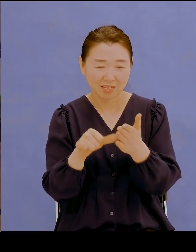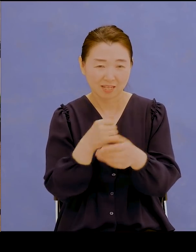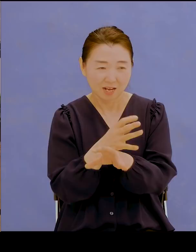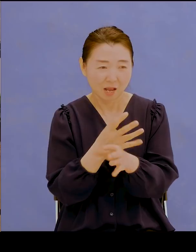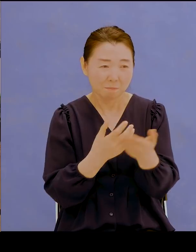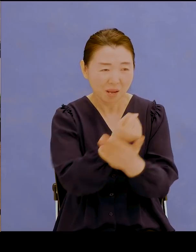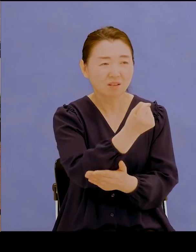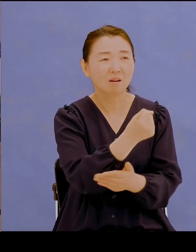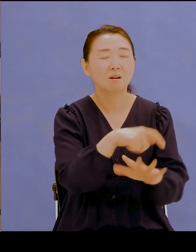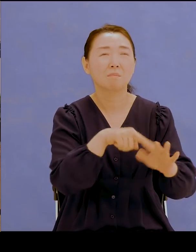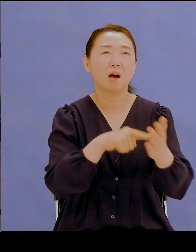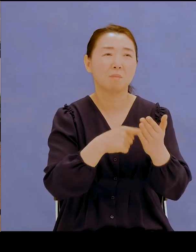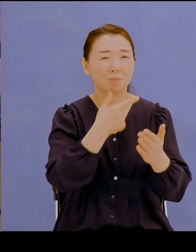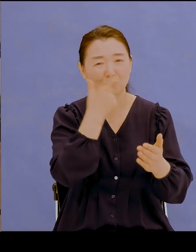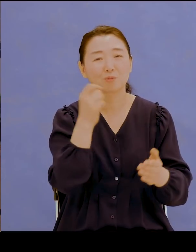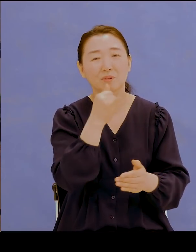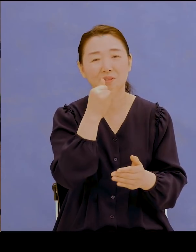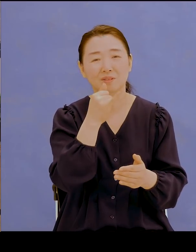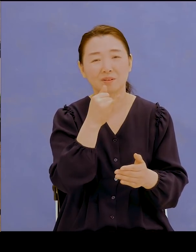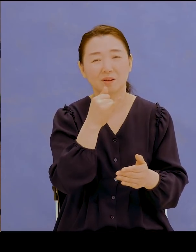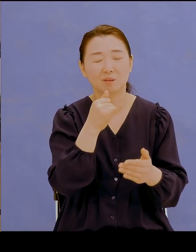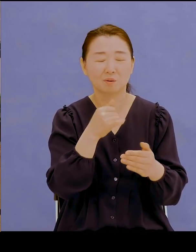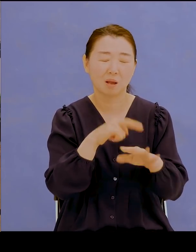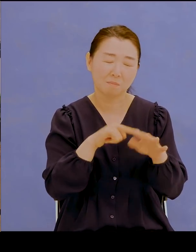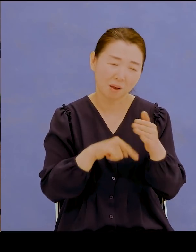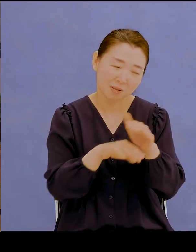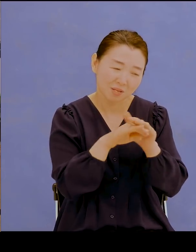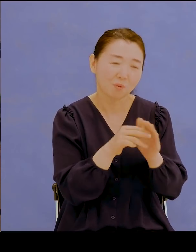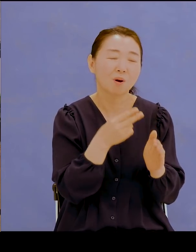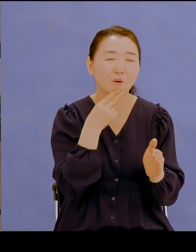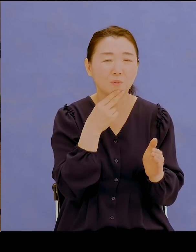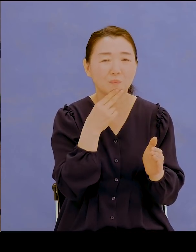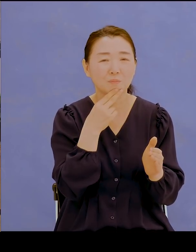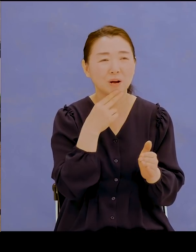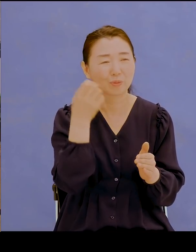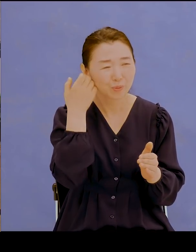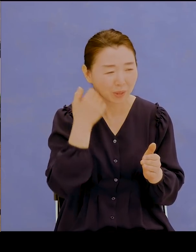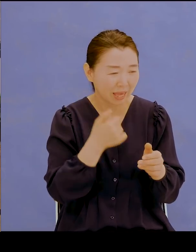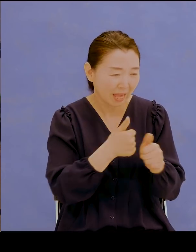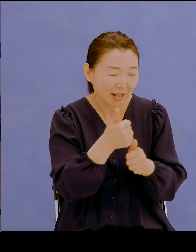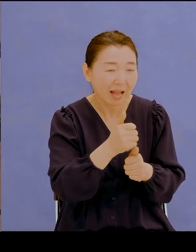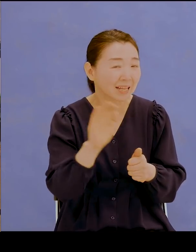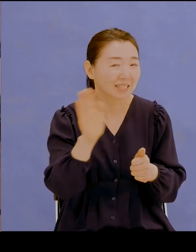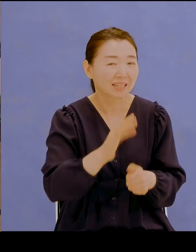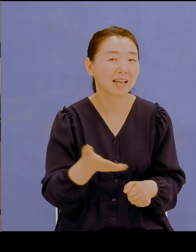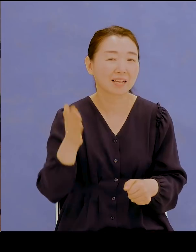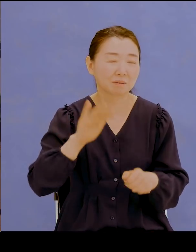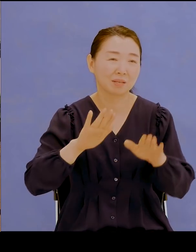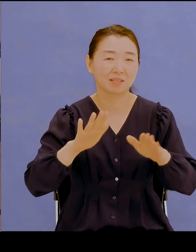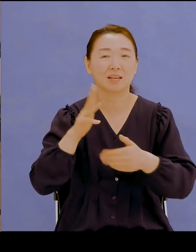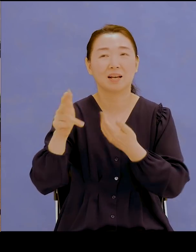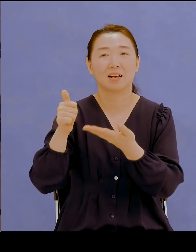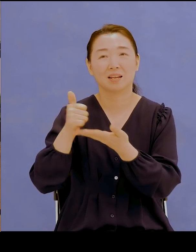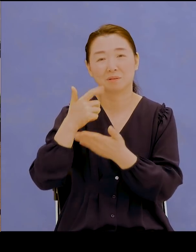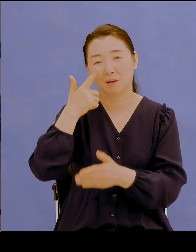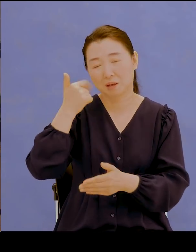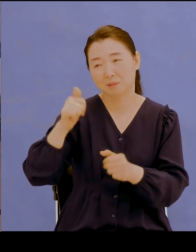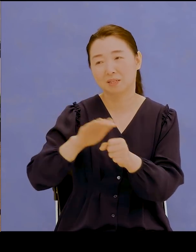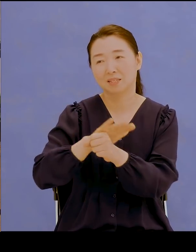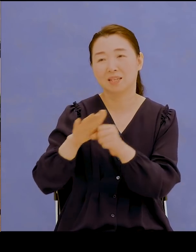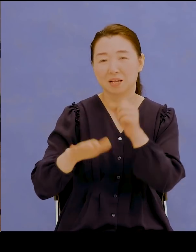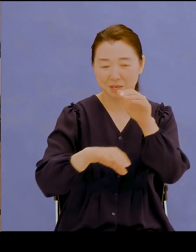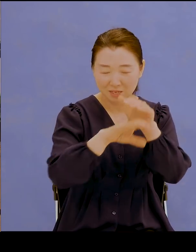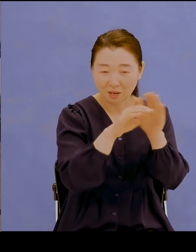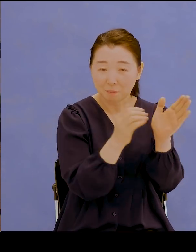마음속에 결핍이 있기 때문이거든요. 근데 이게 채워지잖아요. 그럼 막 이렇게 이기려고 하지 않는데 김원 씨가 이제 하나님의 아버지의